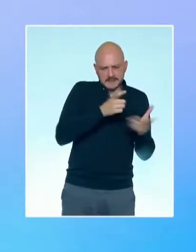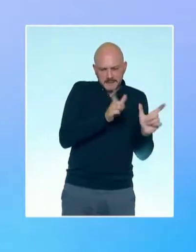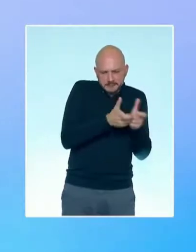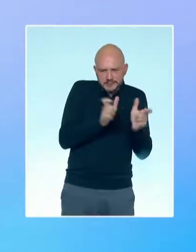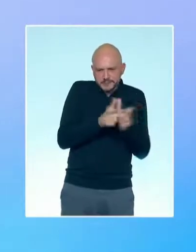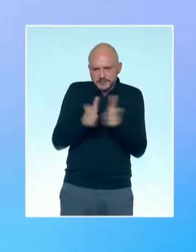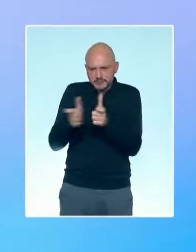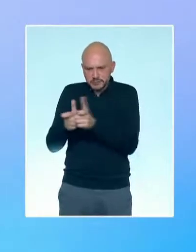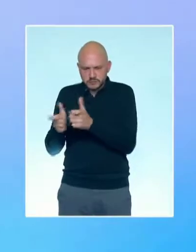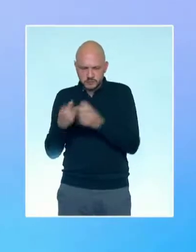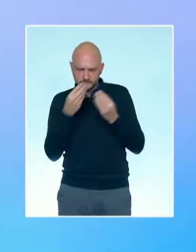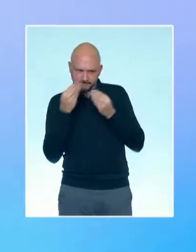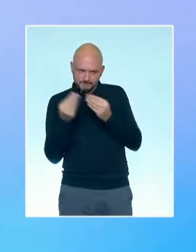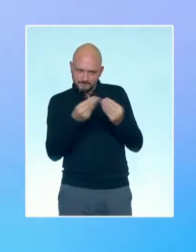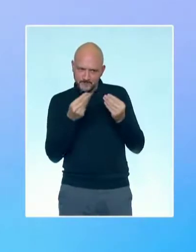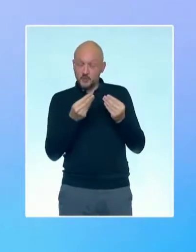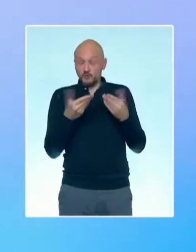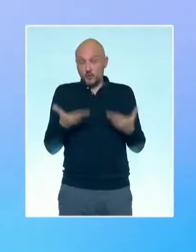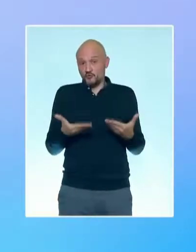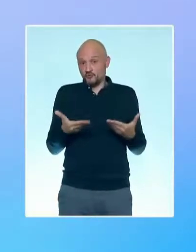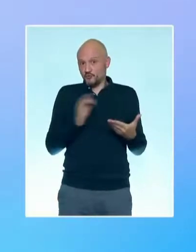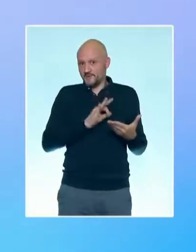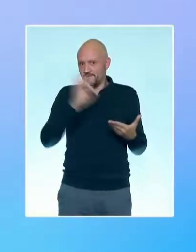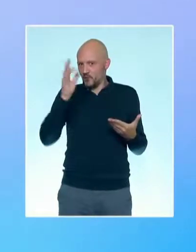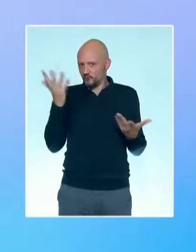permis d'identifier. Merci pour le calcul, Auréal.